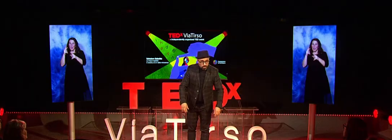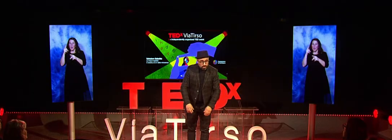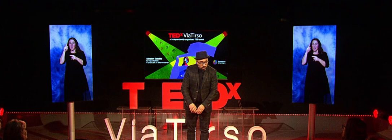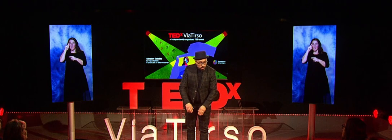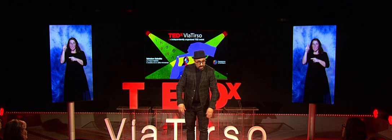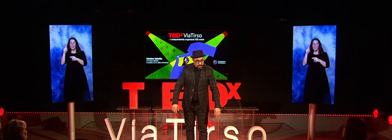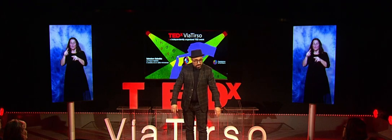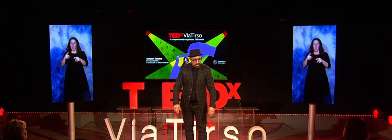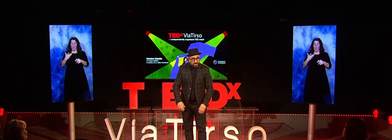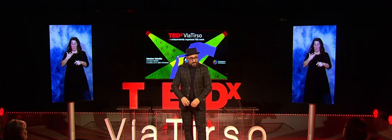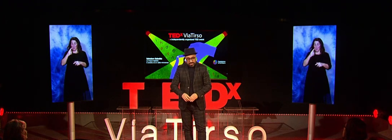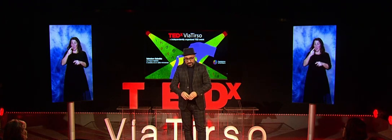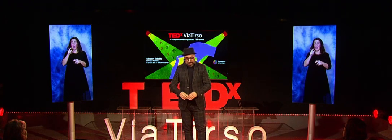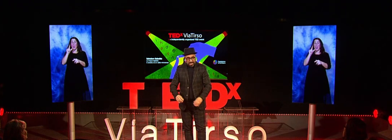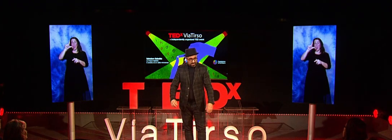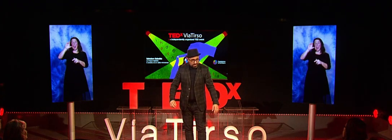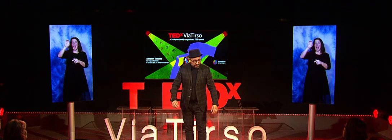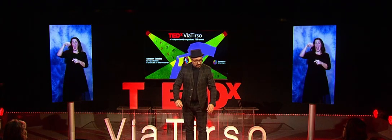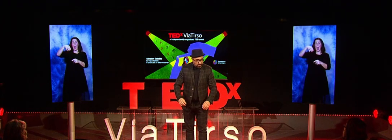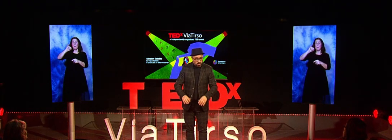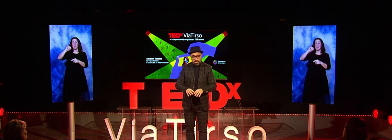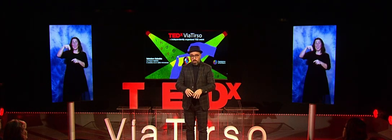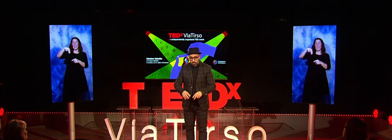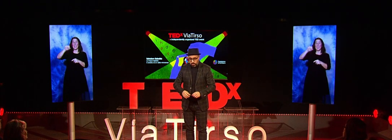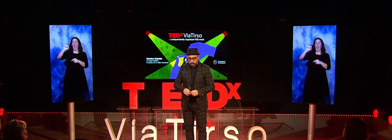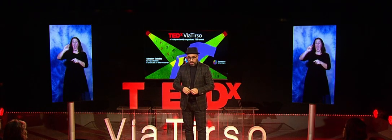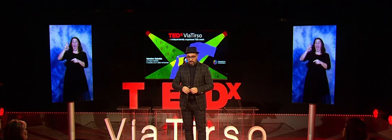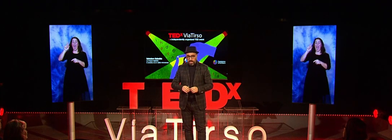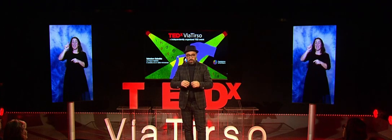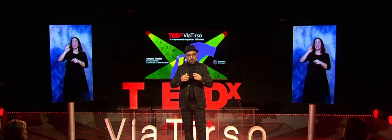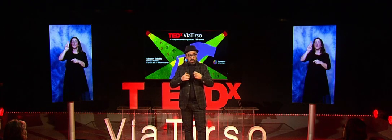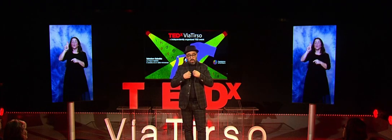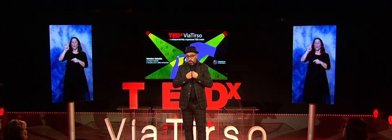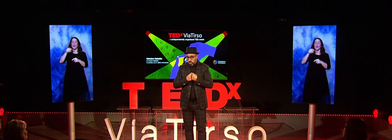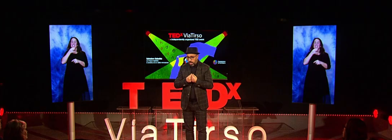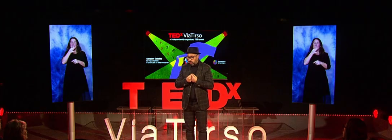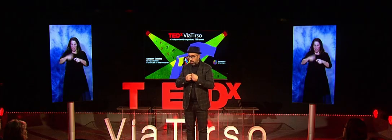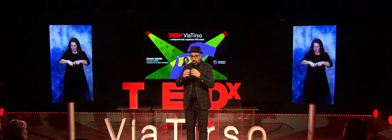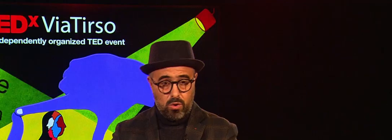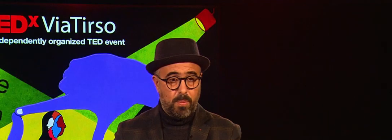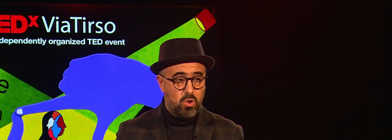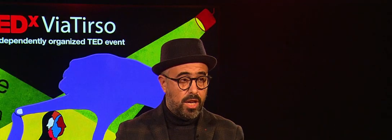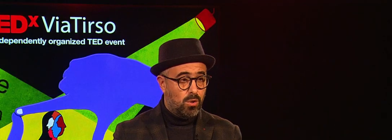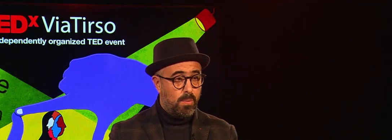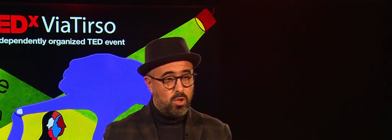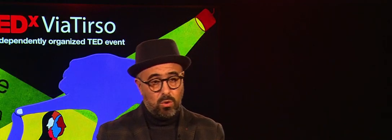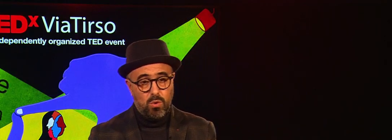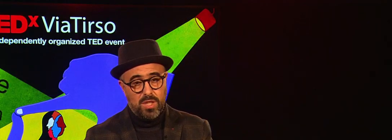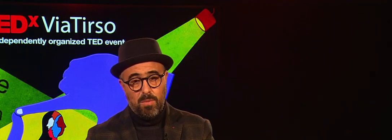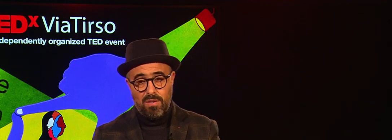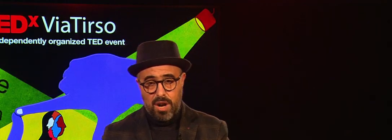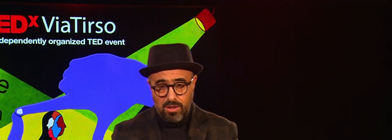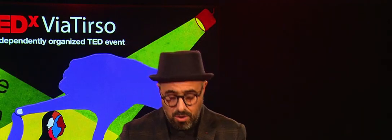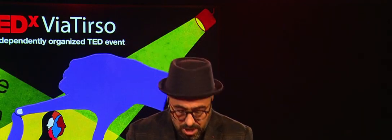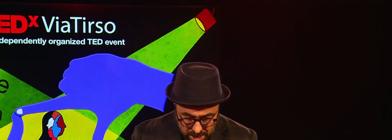liminarzu cioè la soglia di casa nulla dobbiamo conoscere Ecco il mio progetto il nostro progetto il progetto